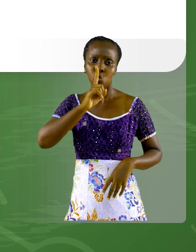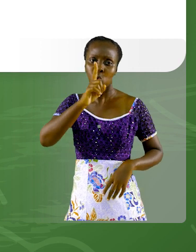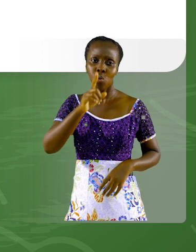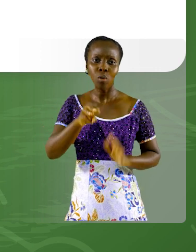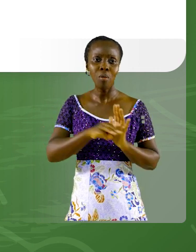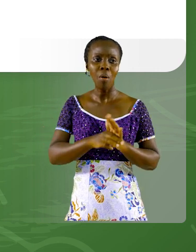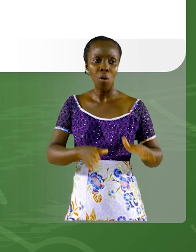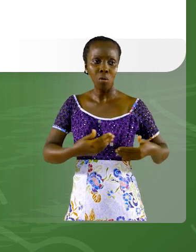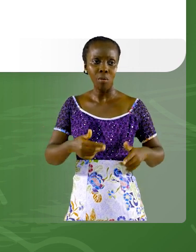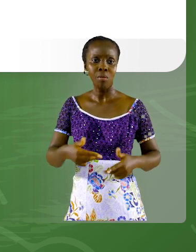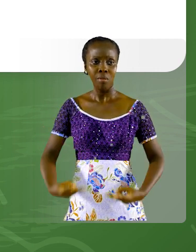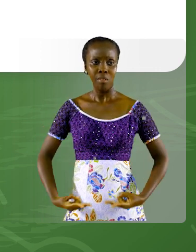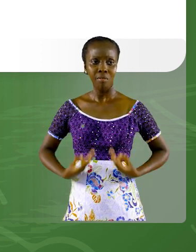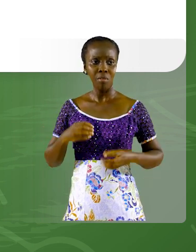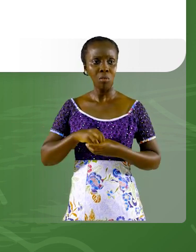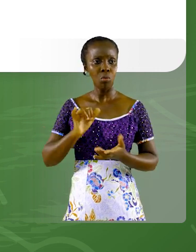vivre dans ce lieu.